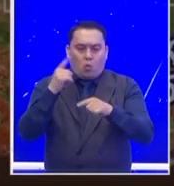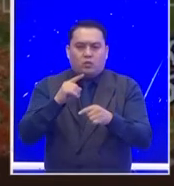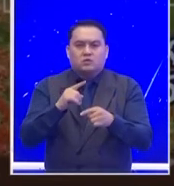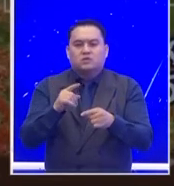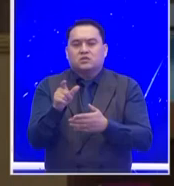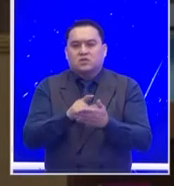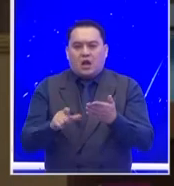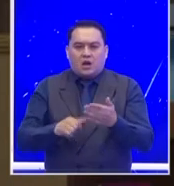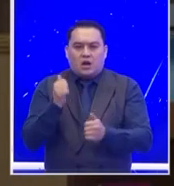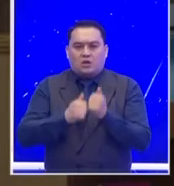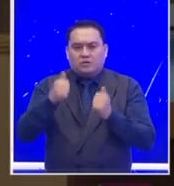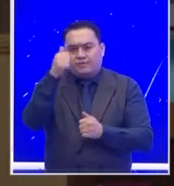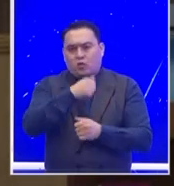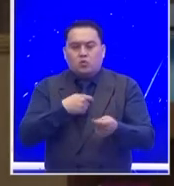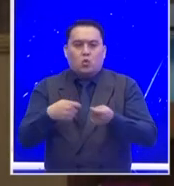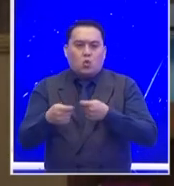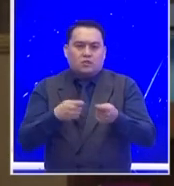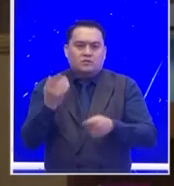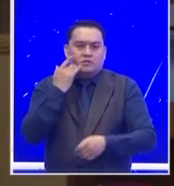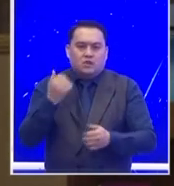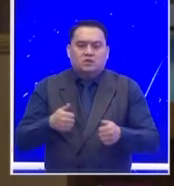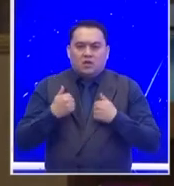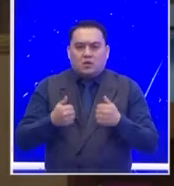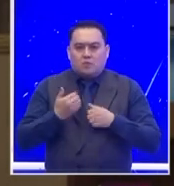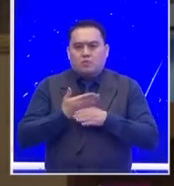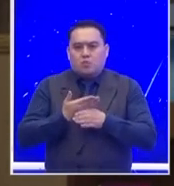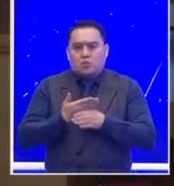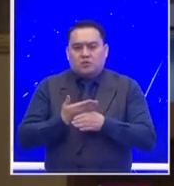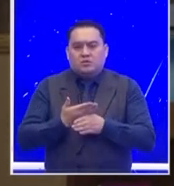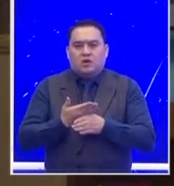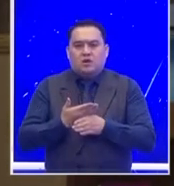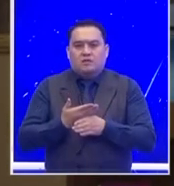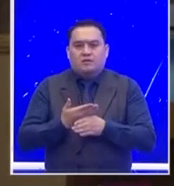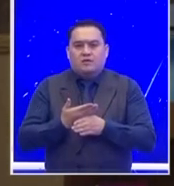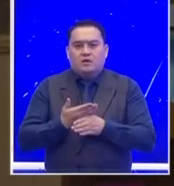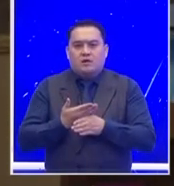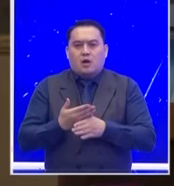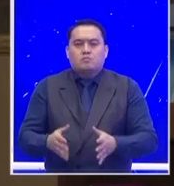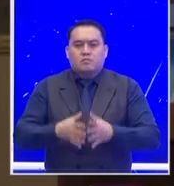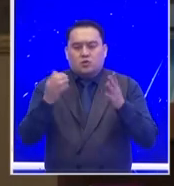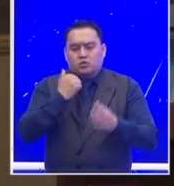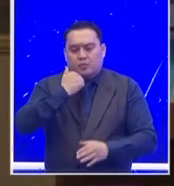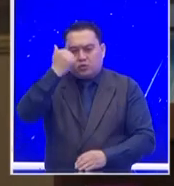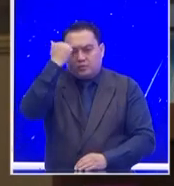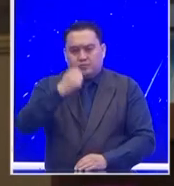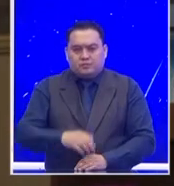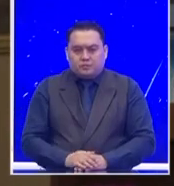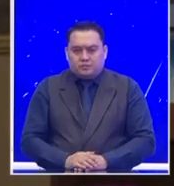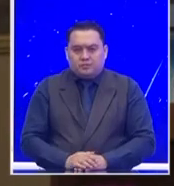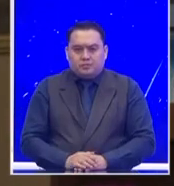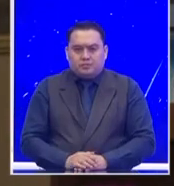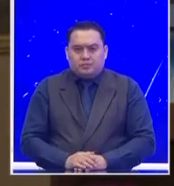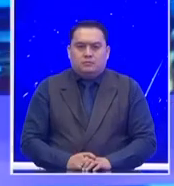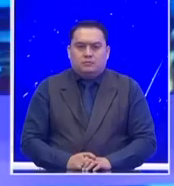их стихи. Ежегодно администрация района всегда старается почтить память Есенкула такими вечерами. Большое им за это спасибо.